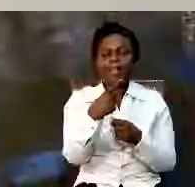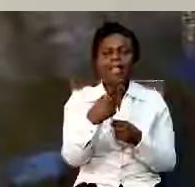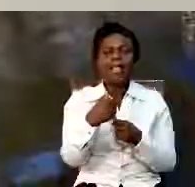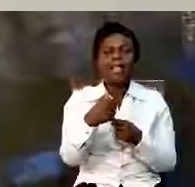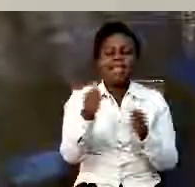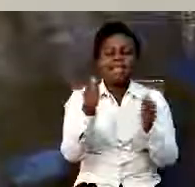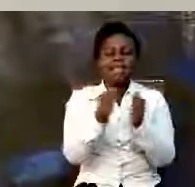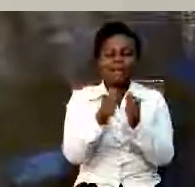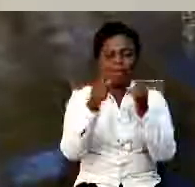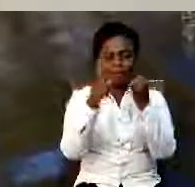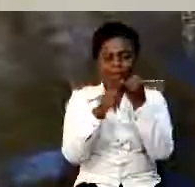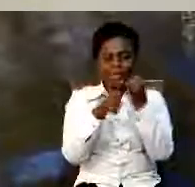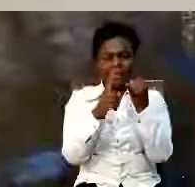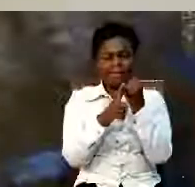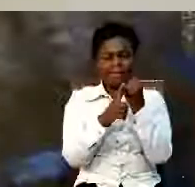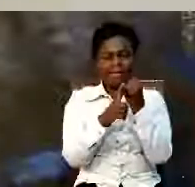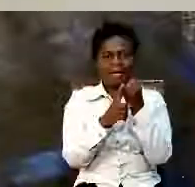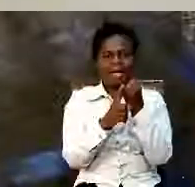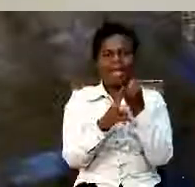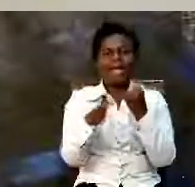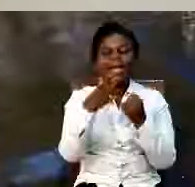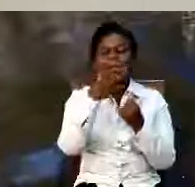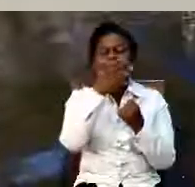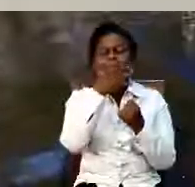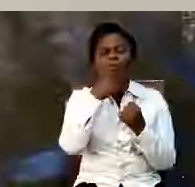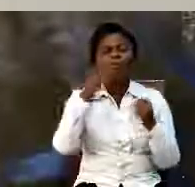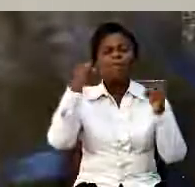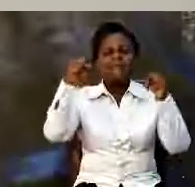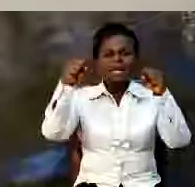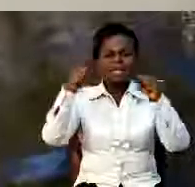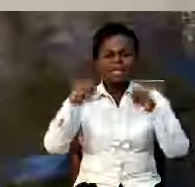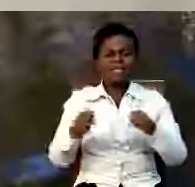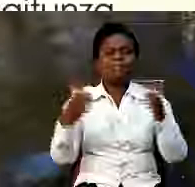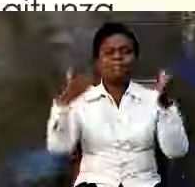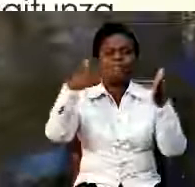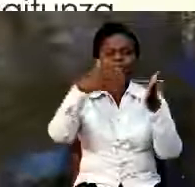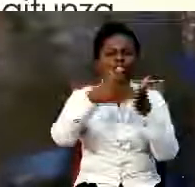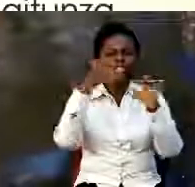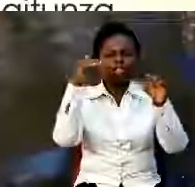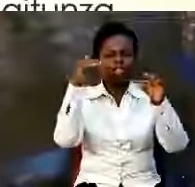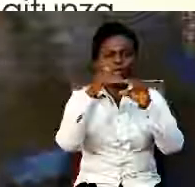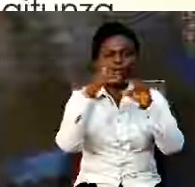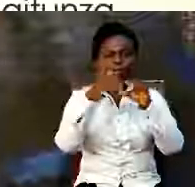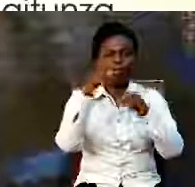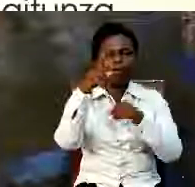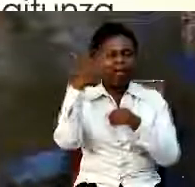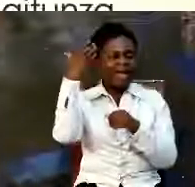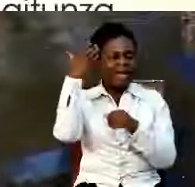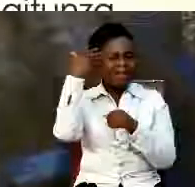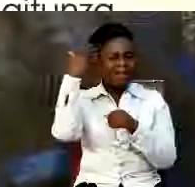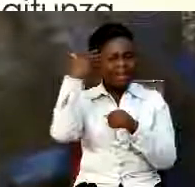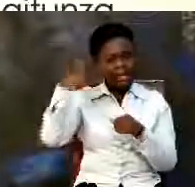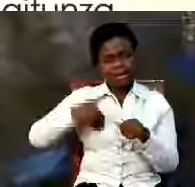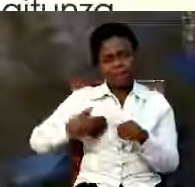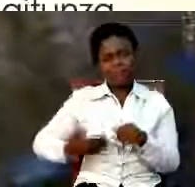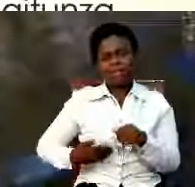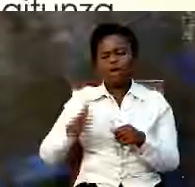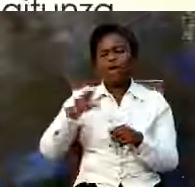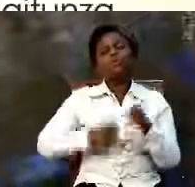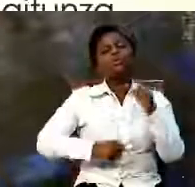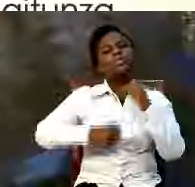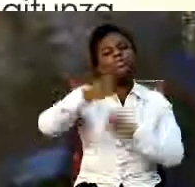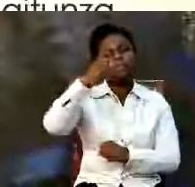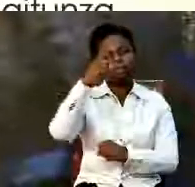Jambo la kwanza, mume lazima afikishe ujumbe ya kwamba anajali mke wake kuliko